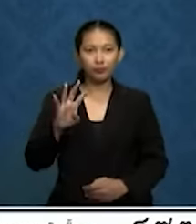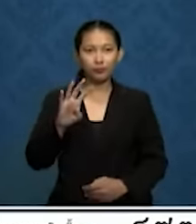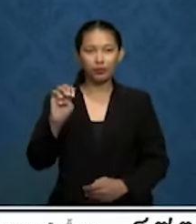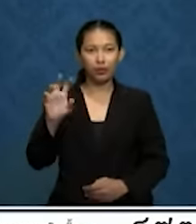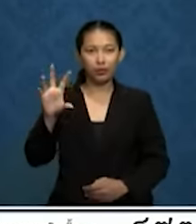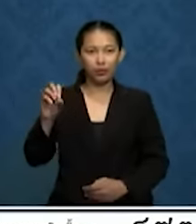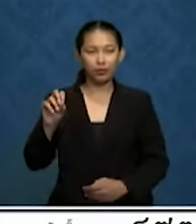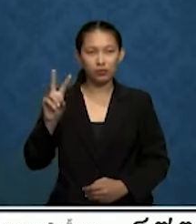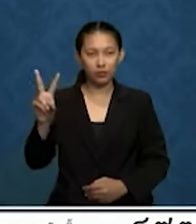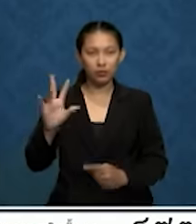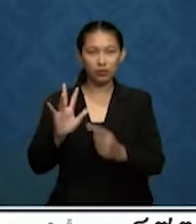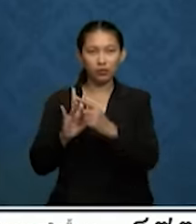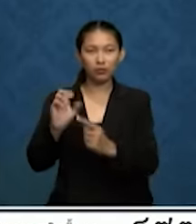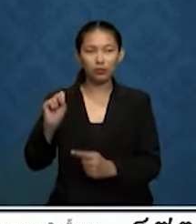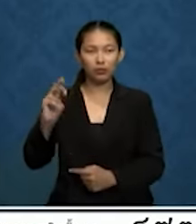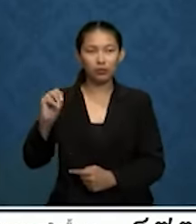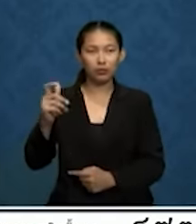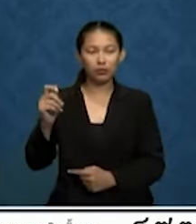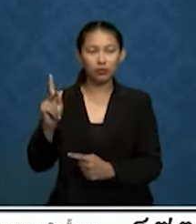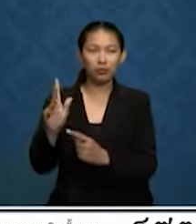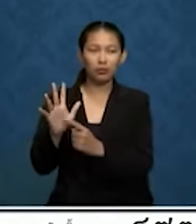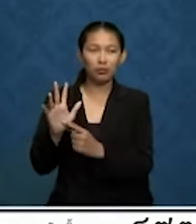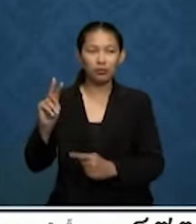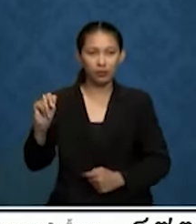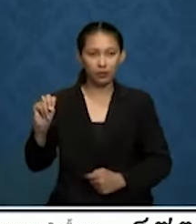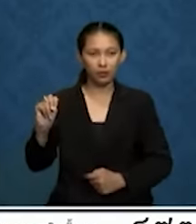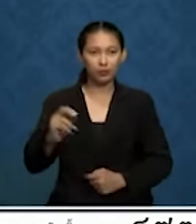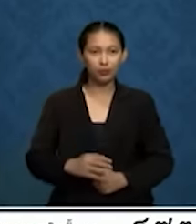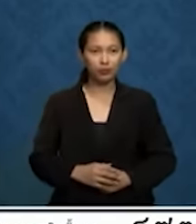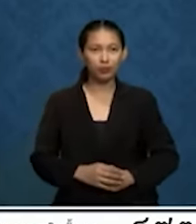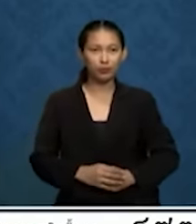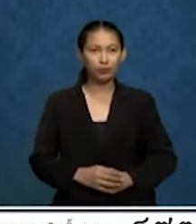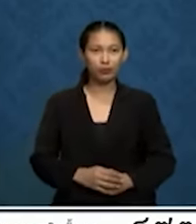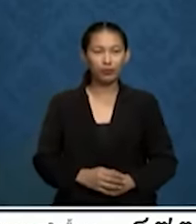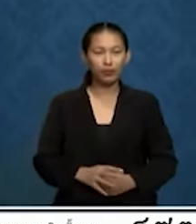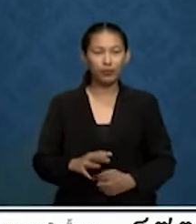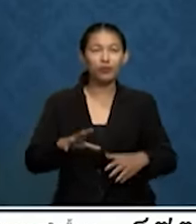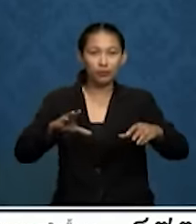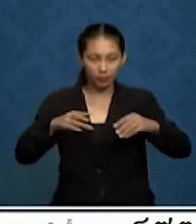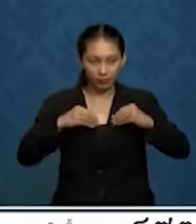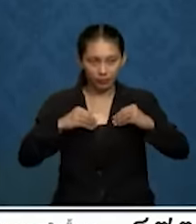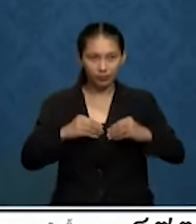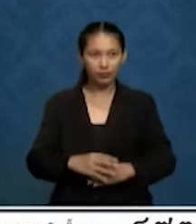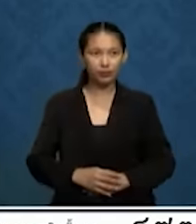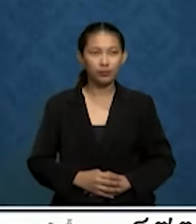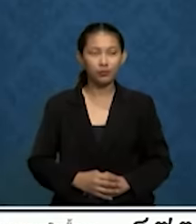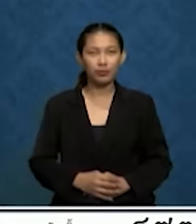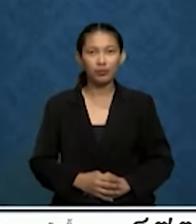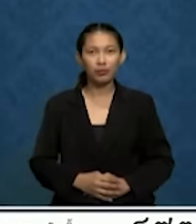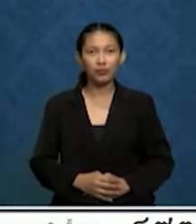452นายเสมอกันเที่ยงธรรม เห็นชอบครับ